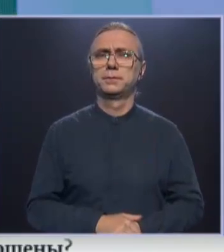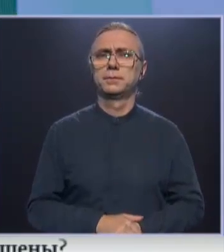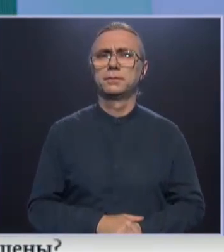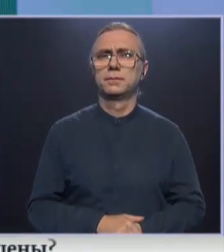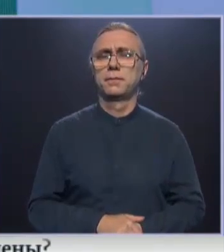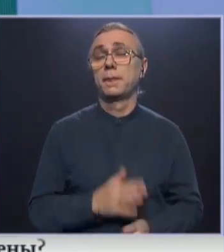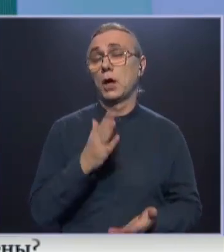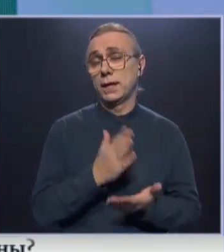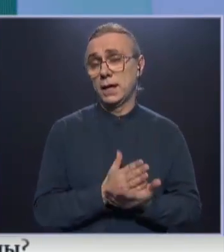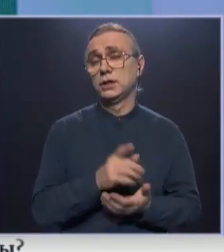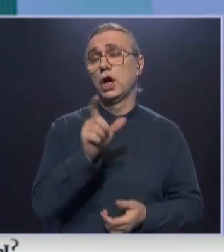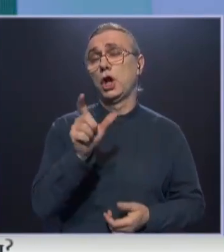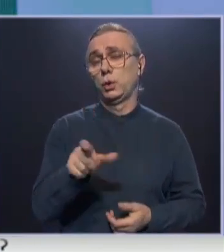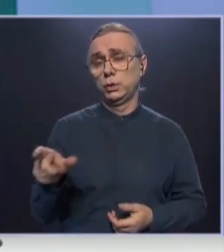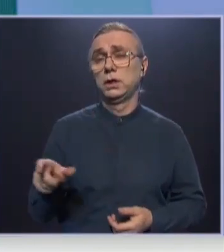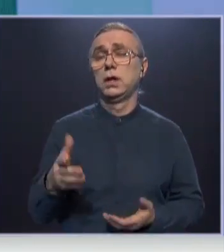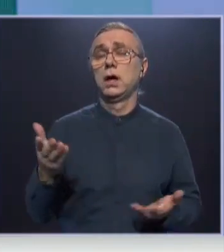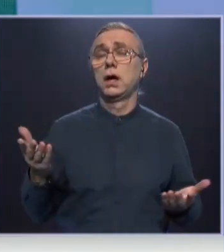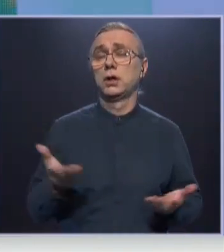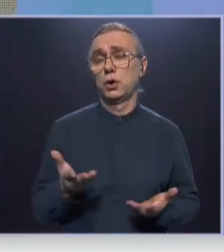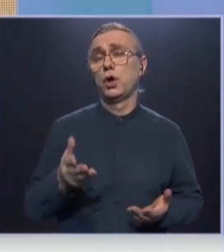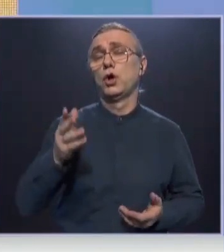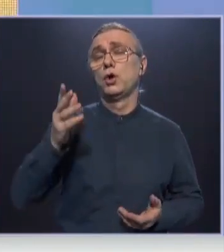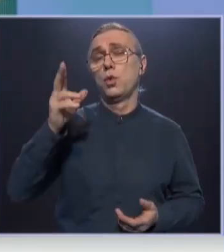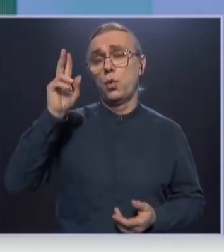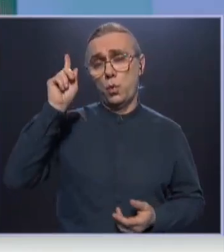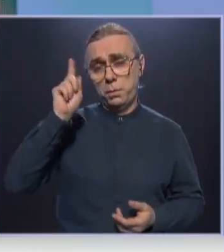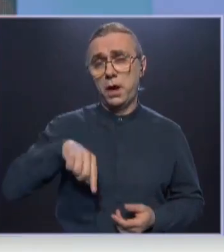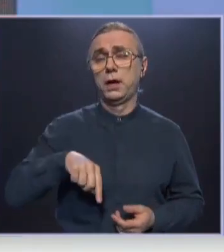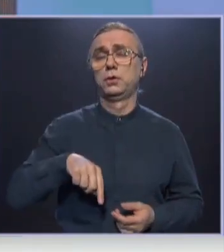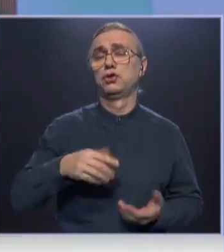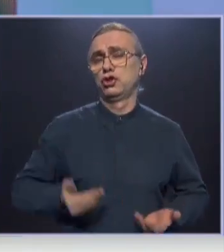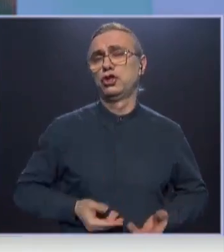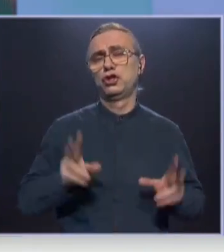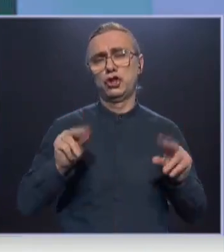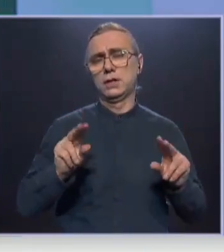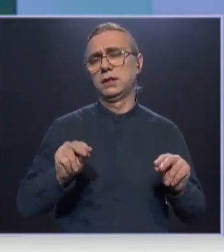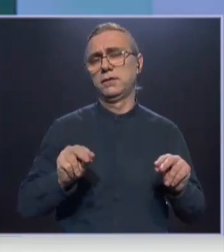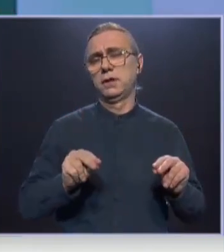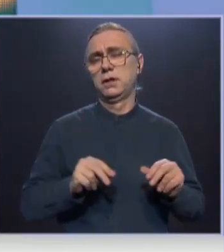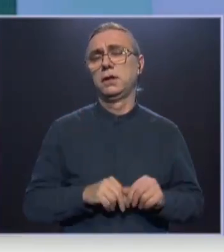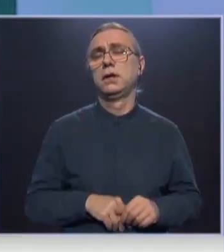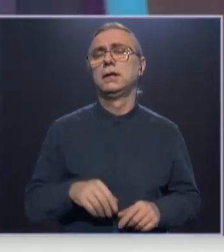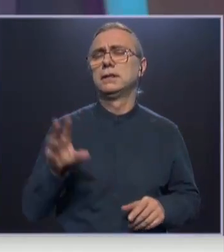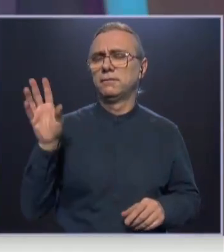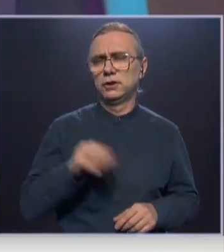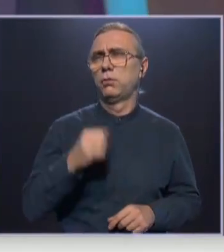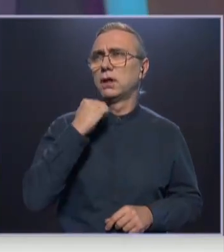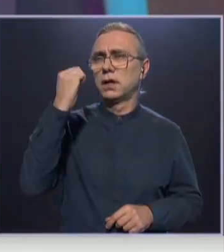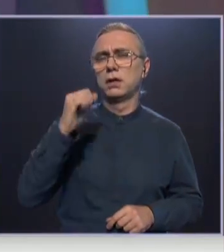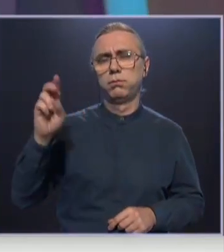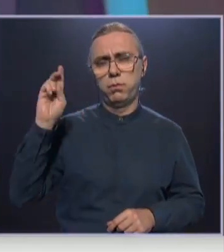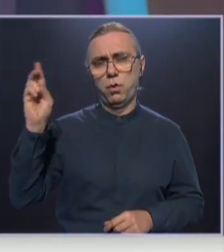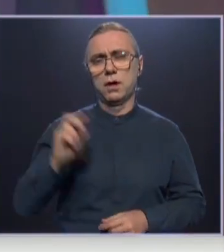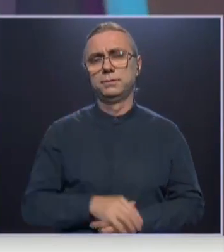Но есть люди, которые действительно умеют жить счастливо и за все благодарят Бога, чего всем нам желаю. У нас